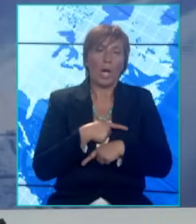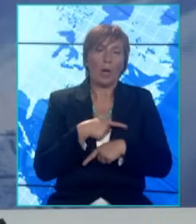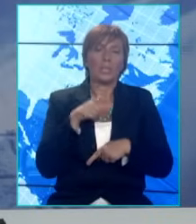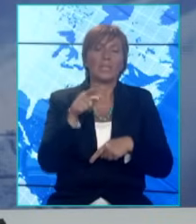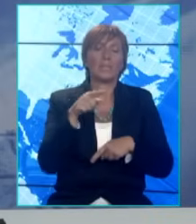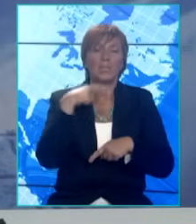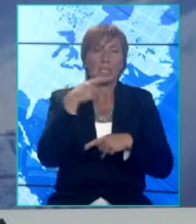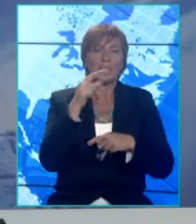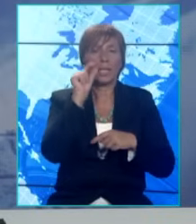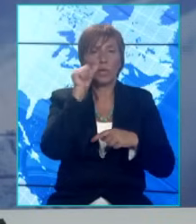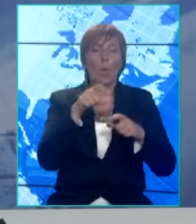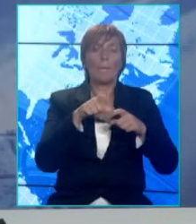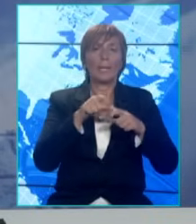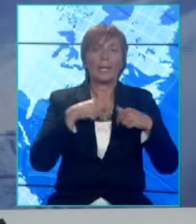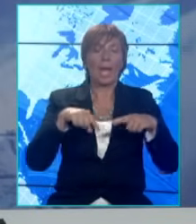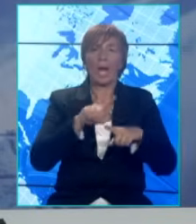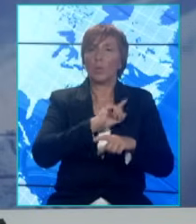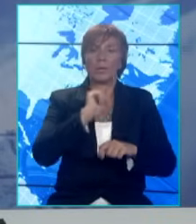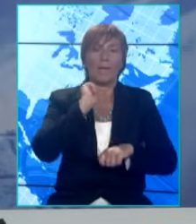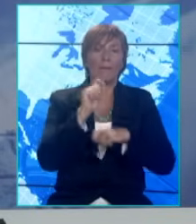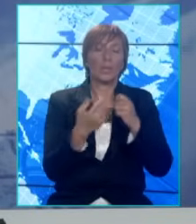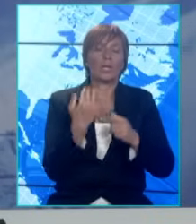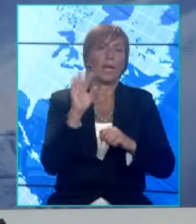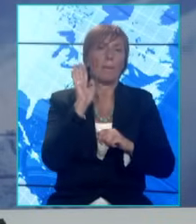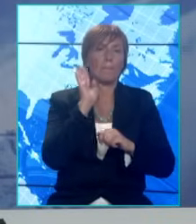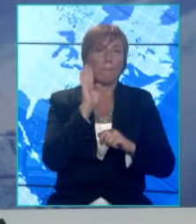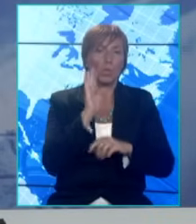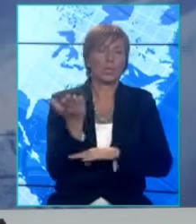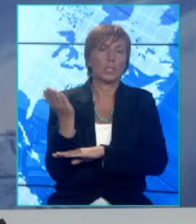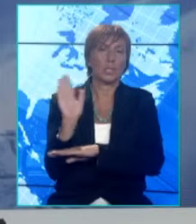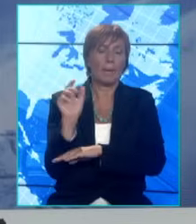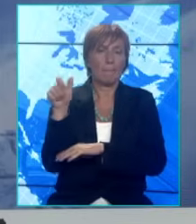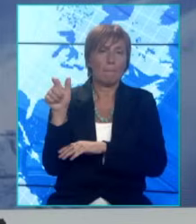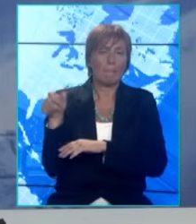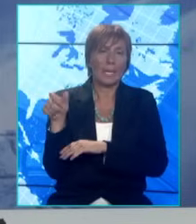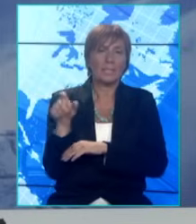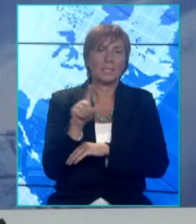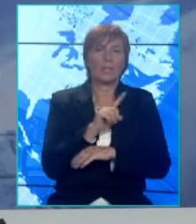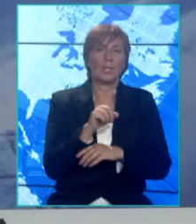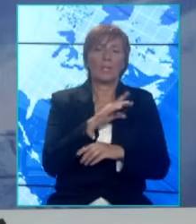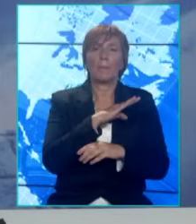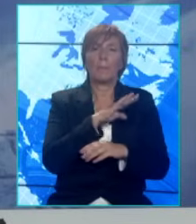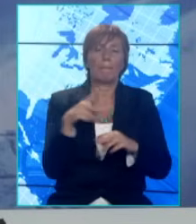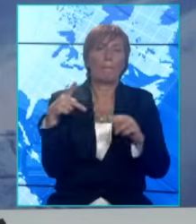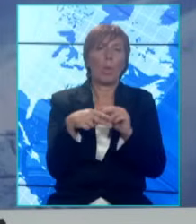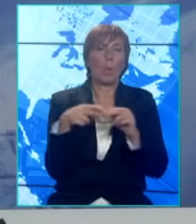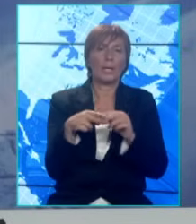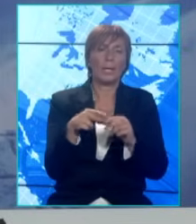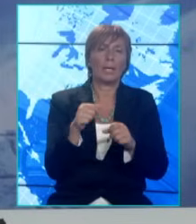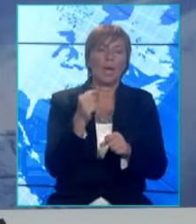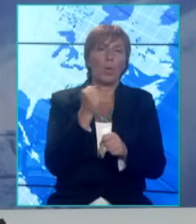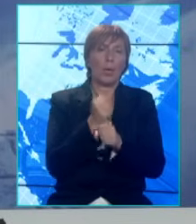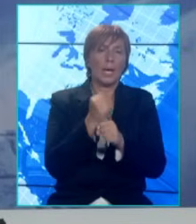ne funkcionira zbog toga što bošnjački delegati malte ne blokiraju već evo par mjeseci